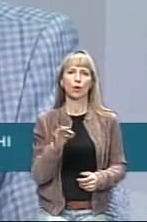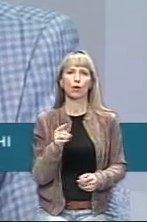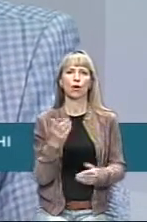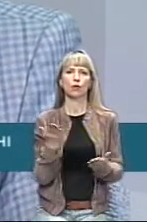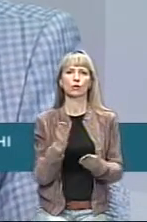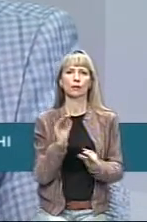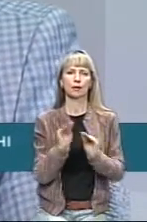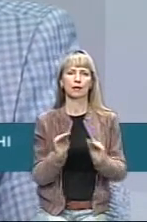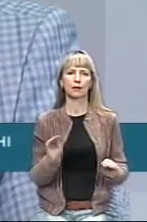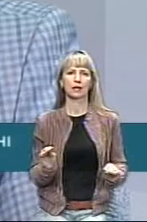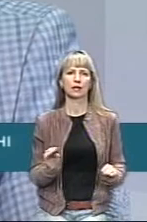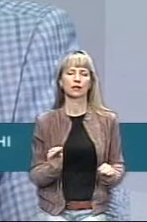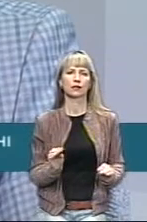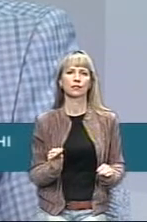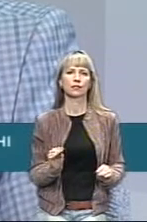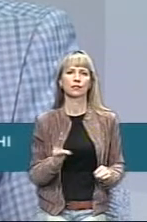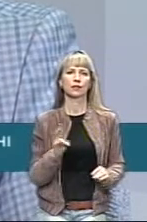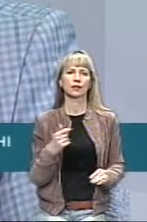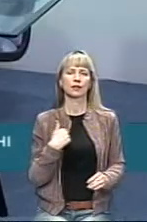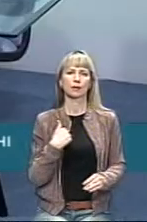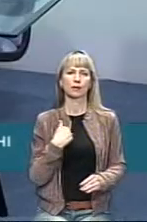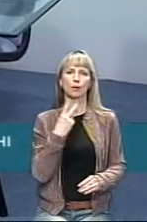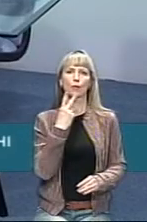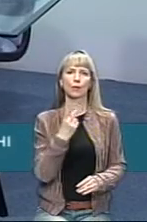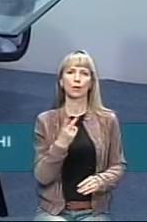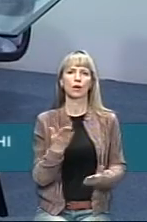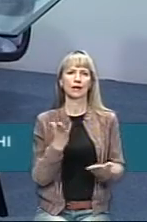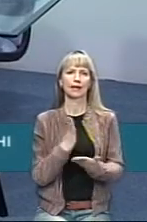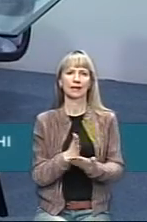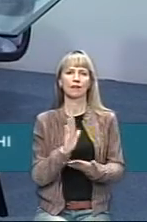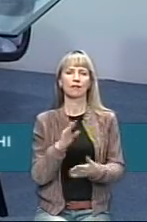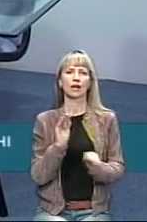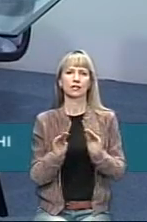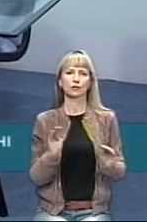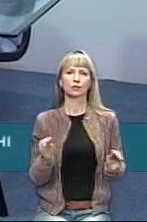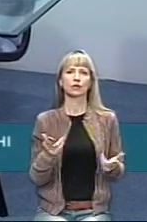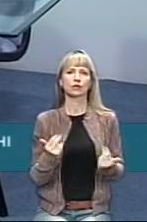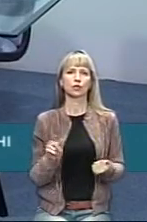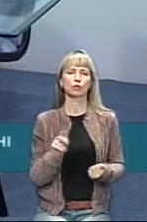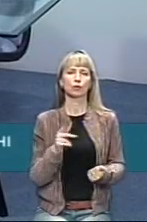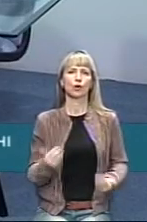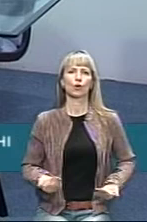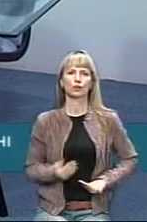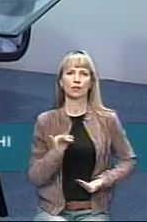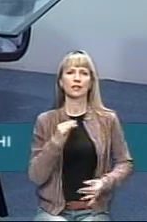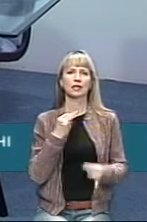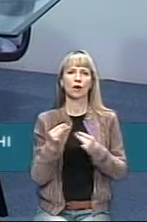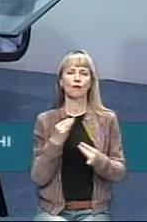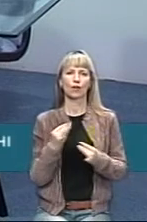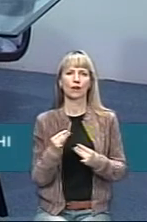предмет. На мій який погляд, є в експозиції. Який є в експозиції. Він ожив, заговорив. Звичайно, щоб uh-huh, він ожив і він